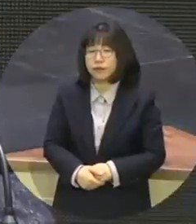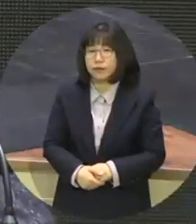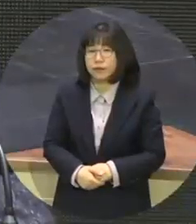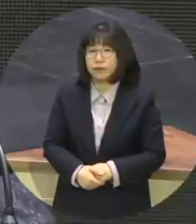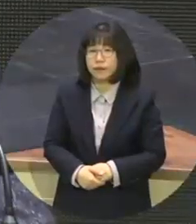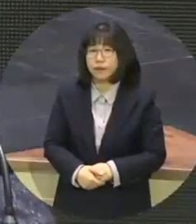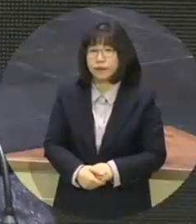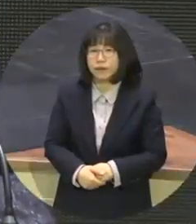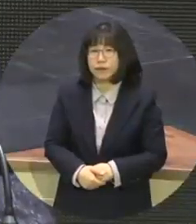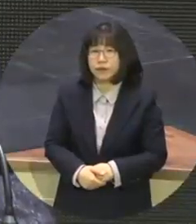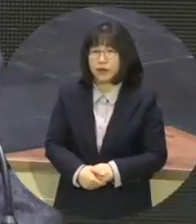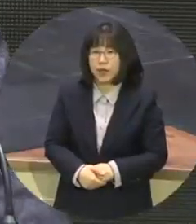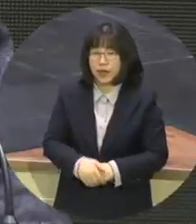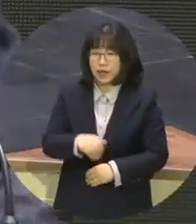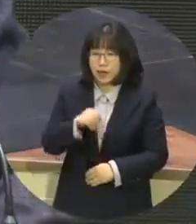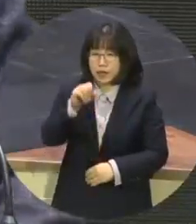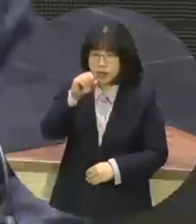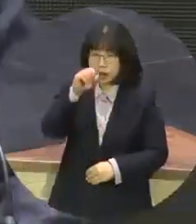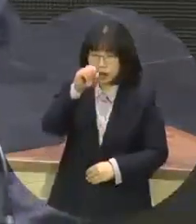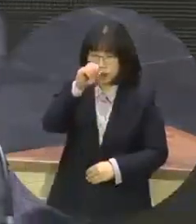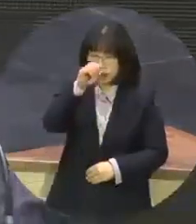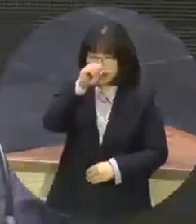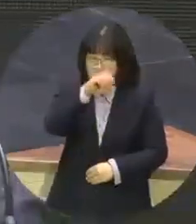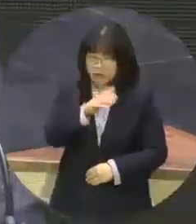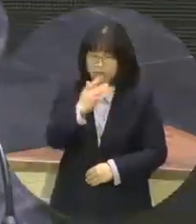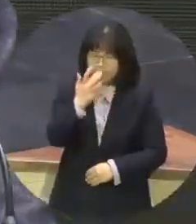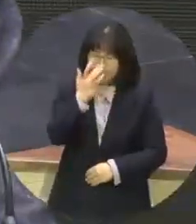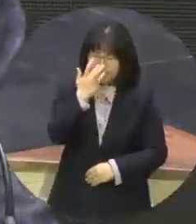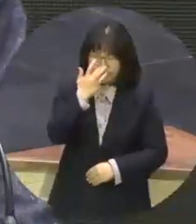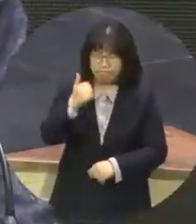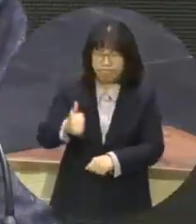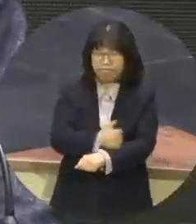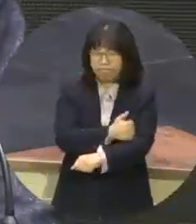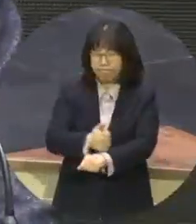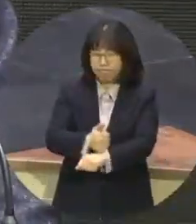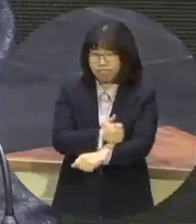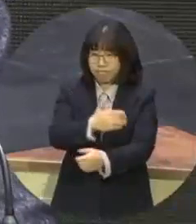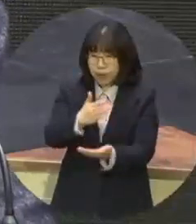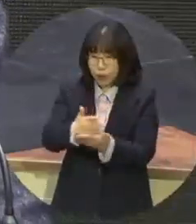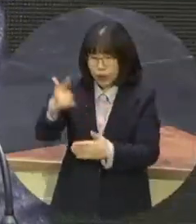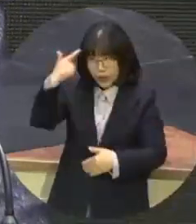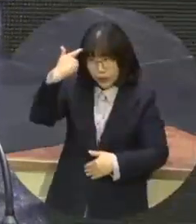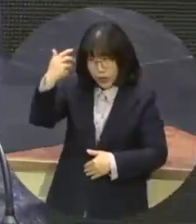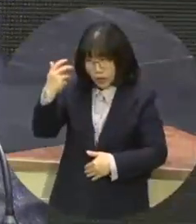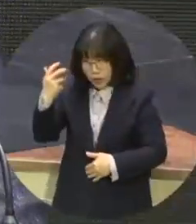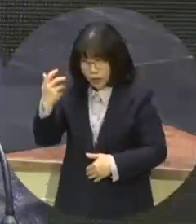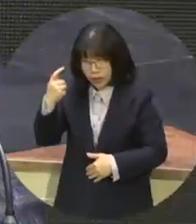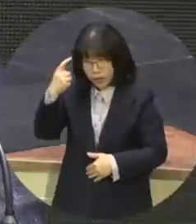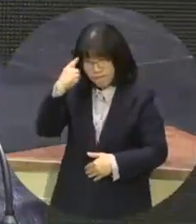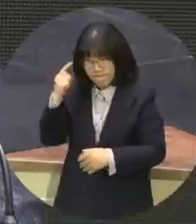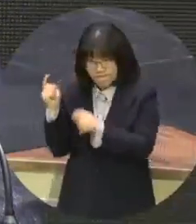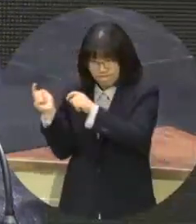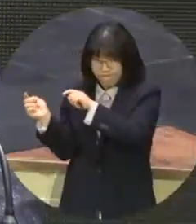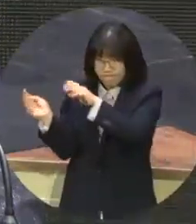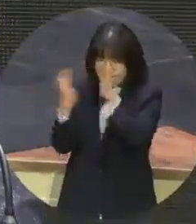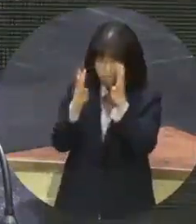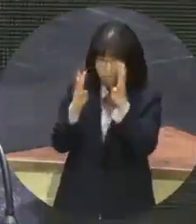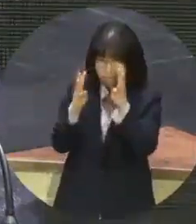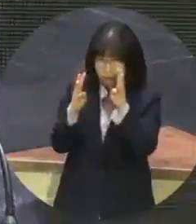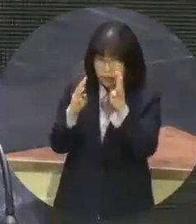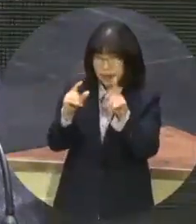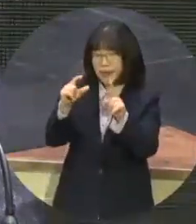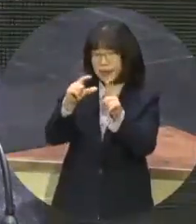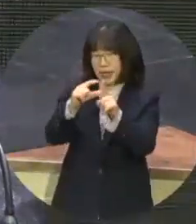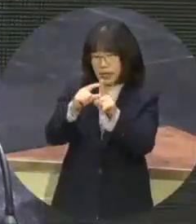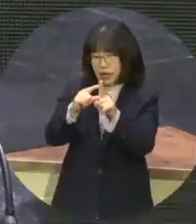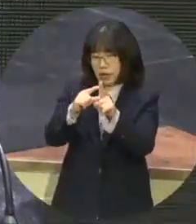없이 그렇게 교회 다니지 말고 좀 감각을, 영적 감각을 가지고 영적 무장을 좀 하라는 의미로 용어를